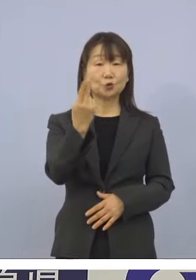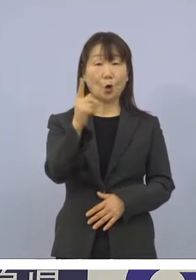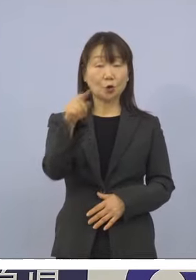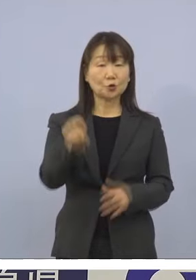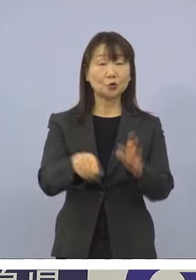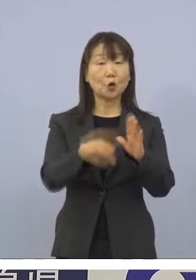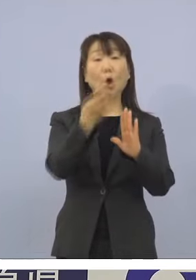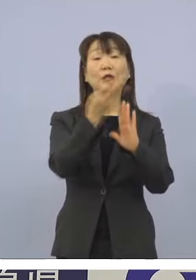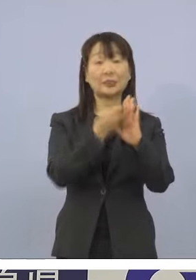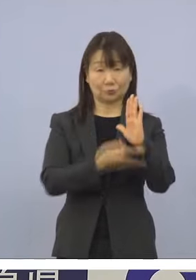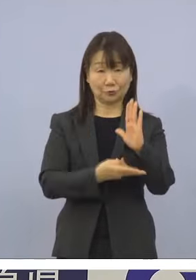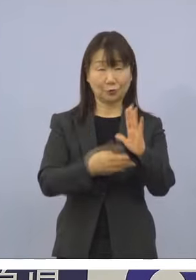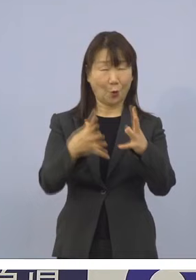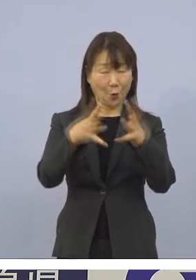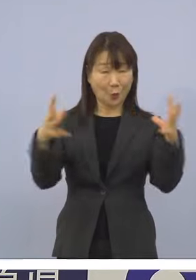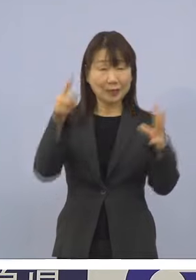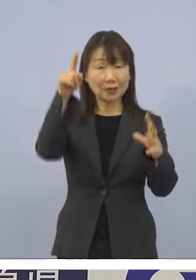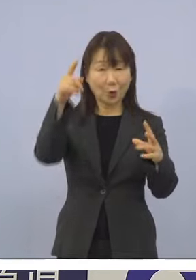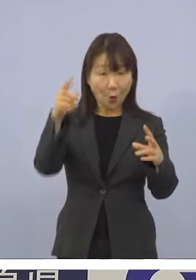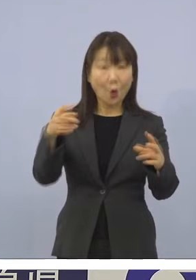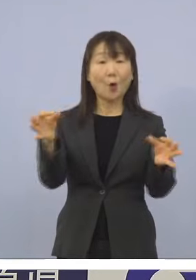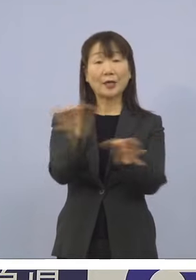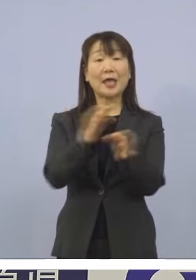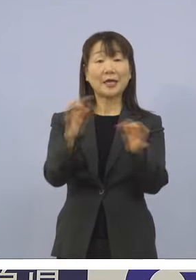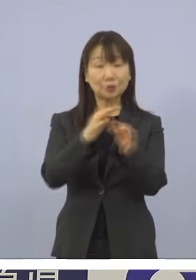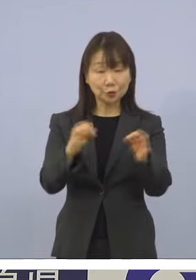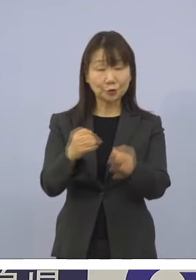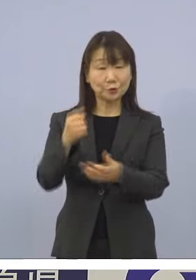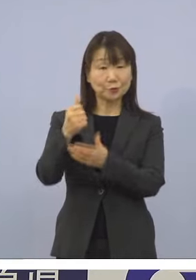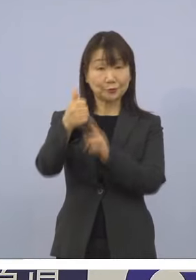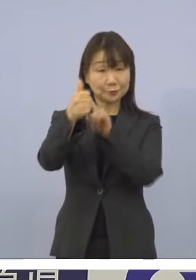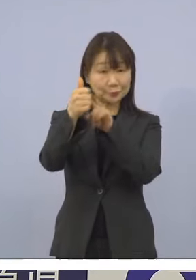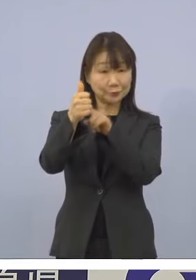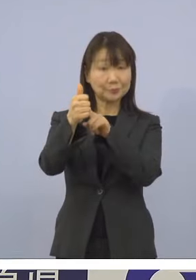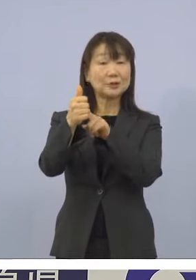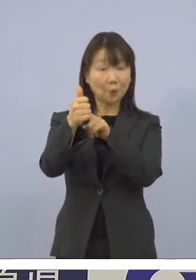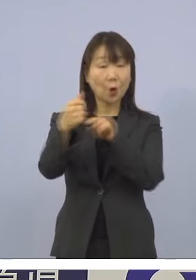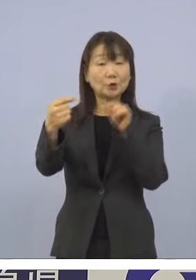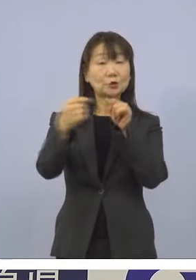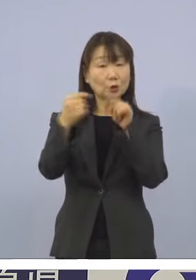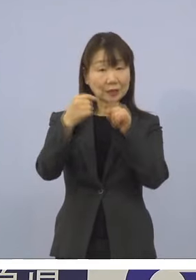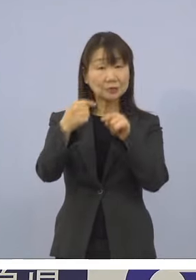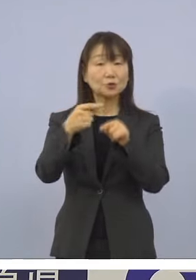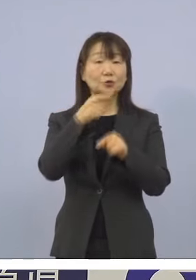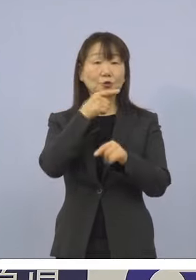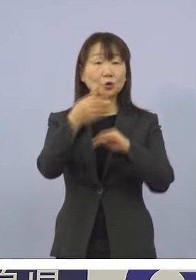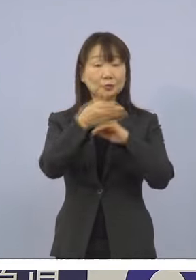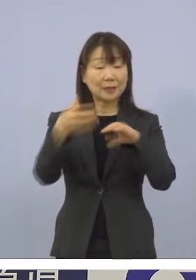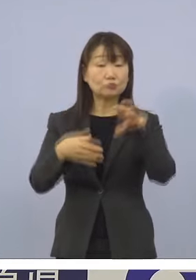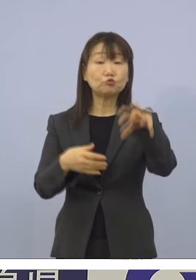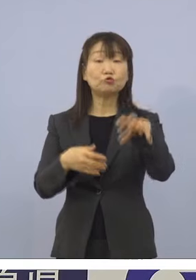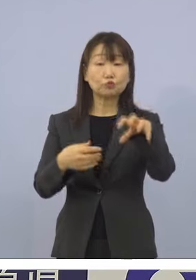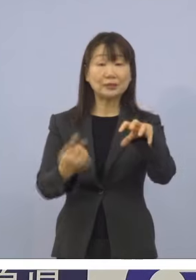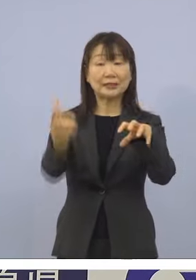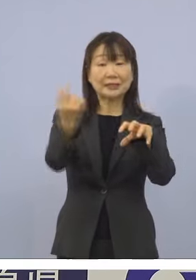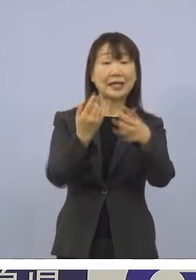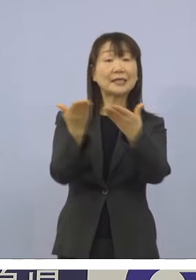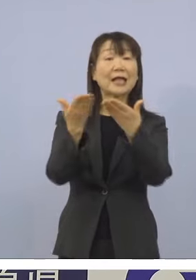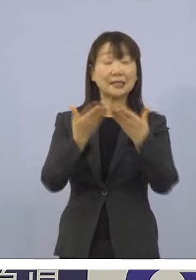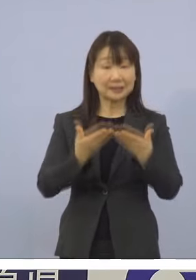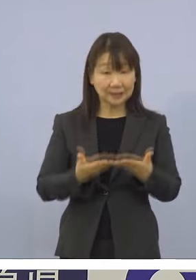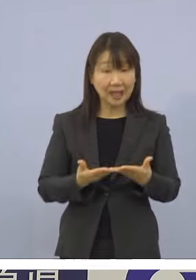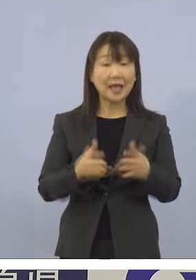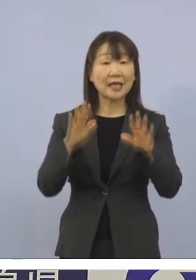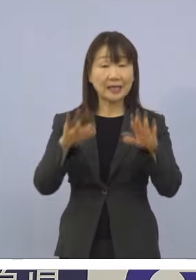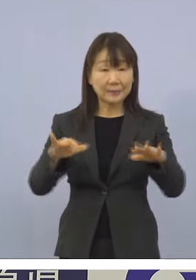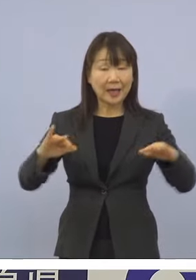経営する財閥の方にもですね、直接徳島ブースに来ていただいて、今建設中のホ